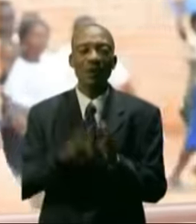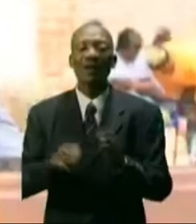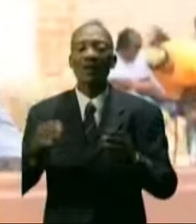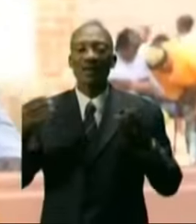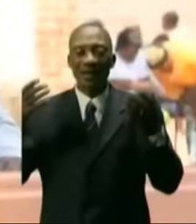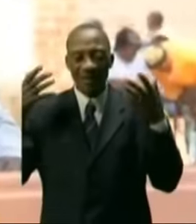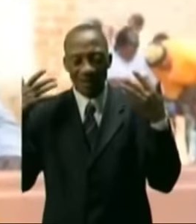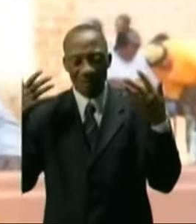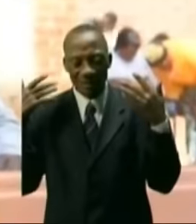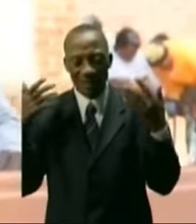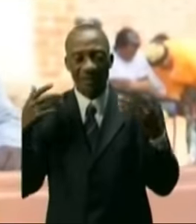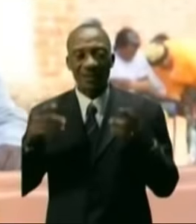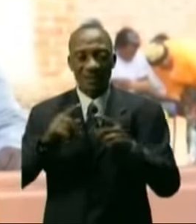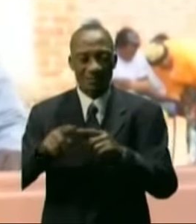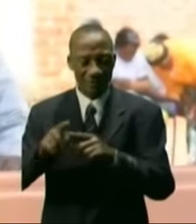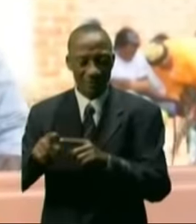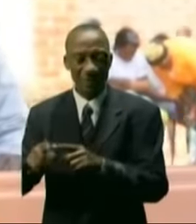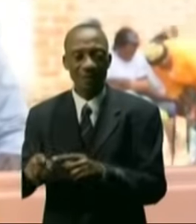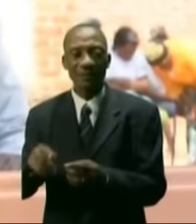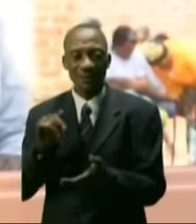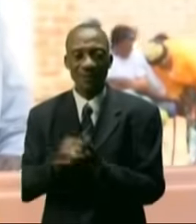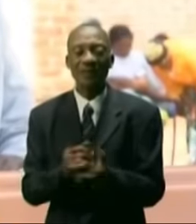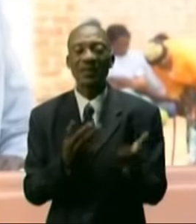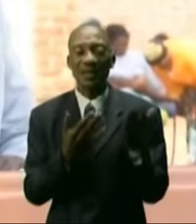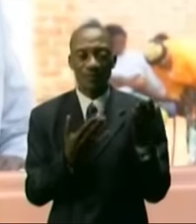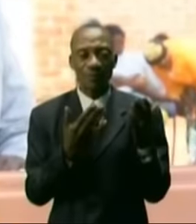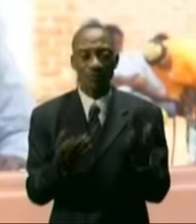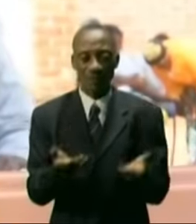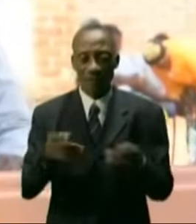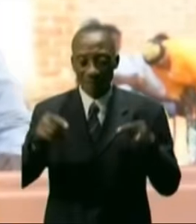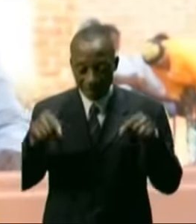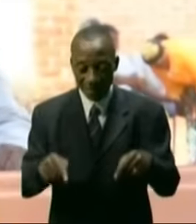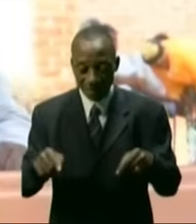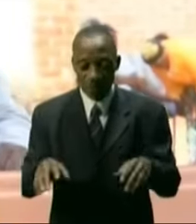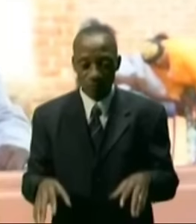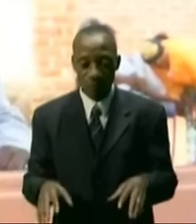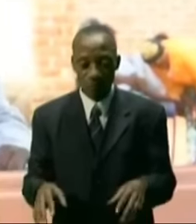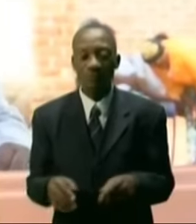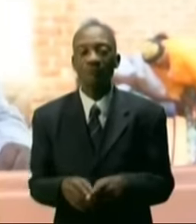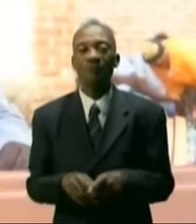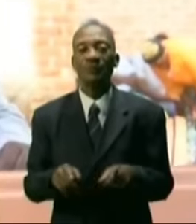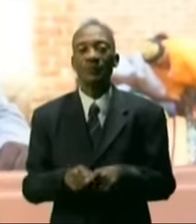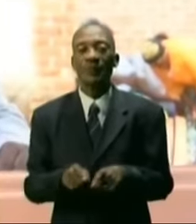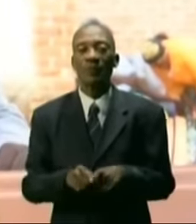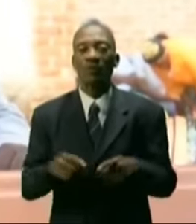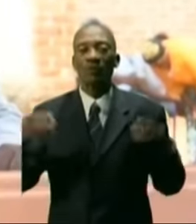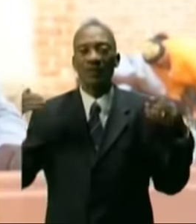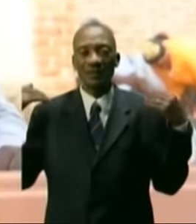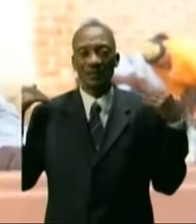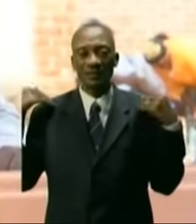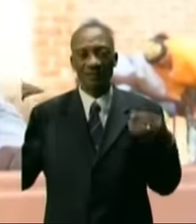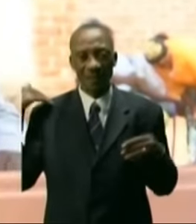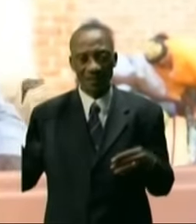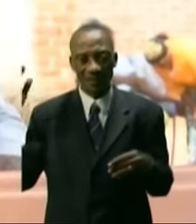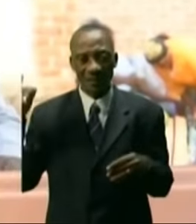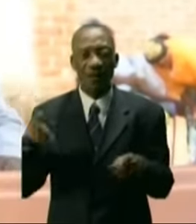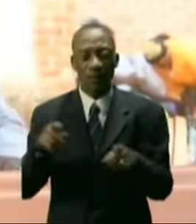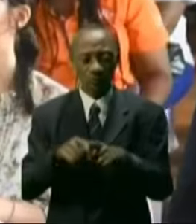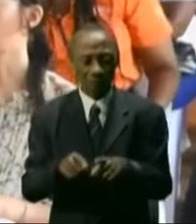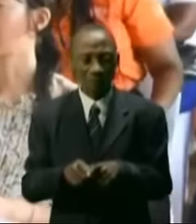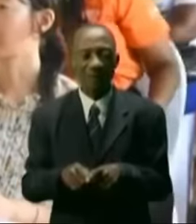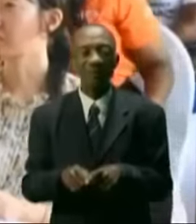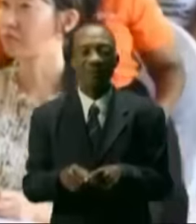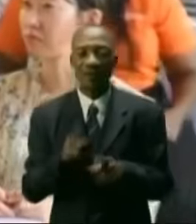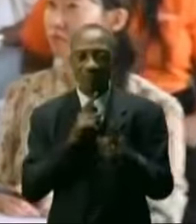forêts. Après avoir rendu hommage au chef de l'État, le représentant du gouverneur de Haut-Touélé, Raphaël